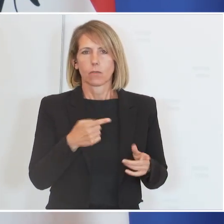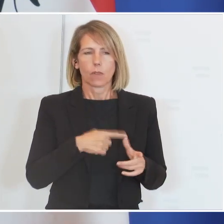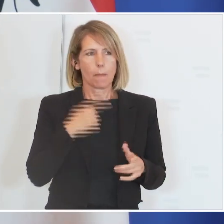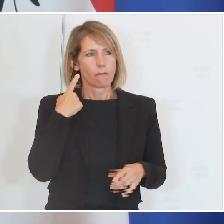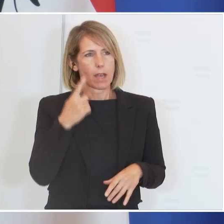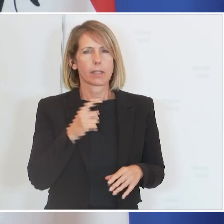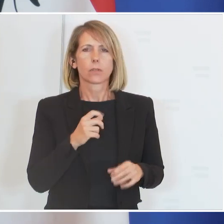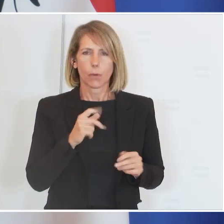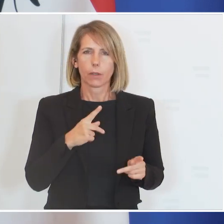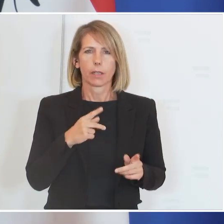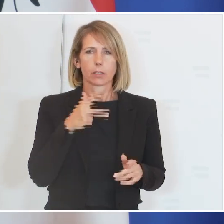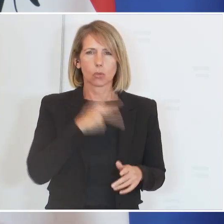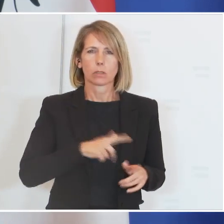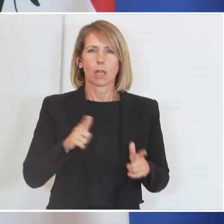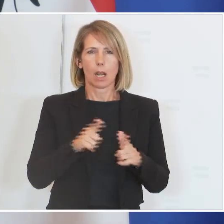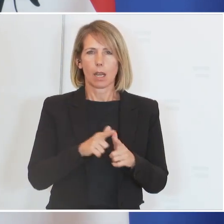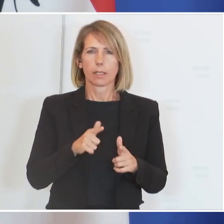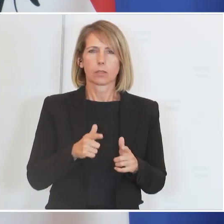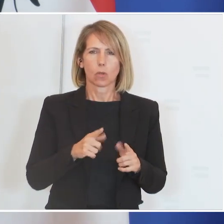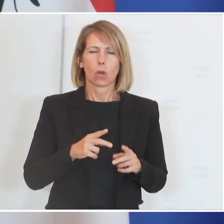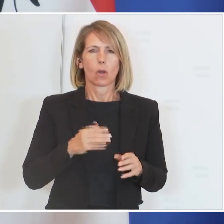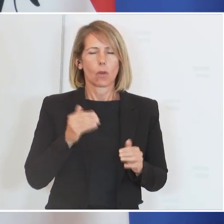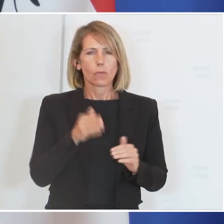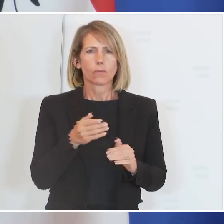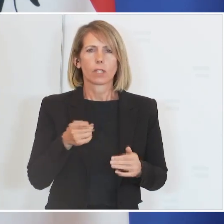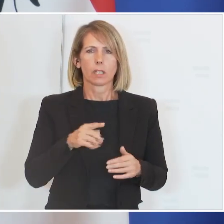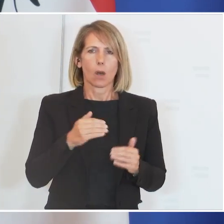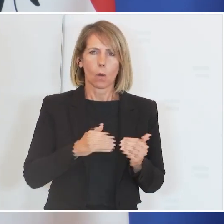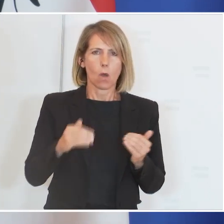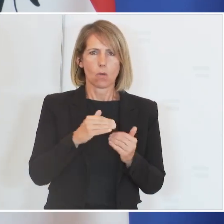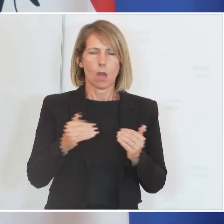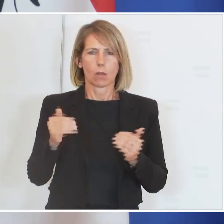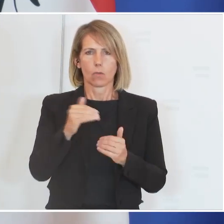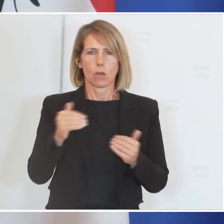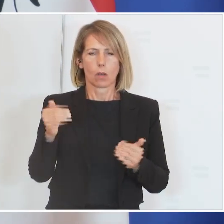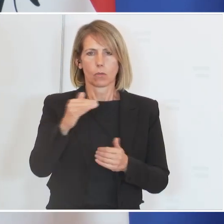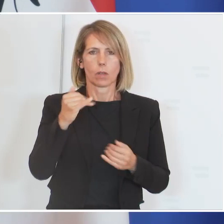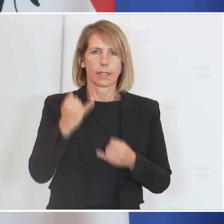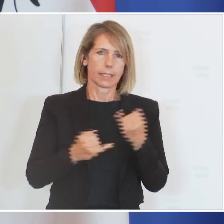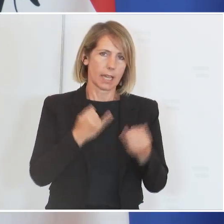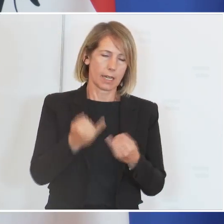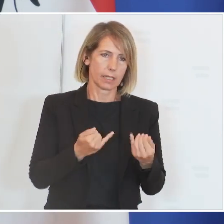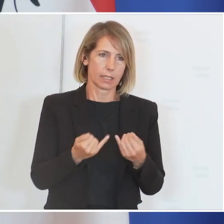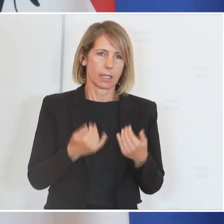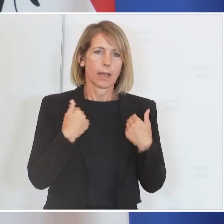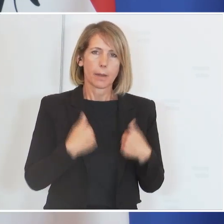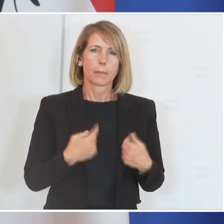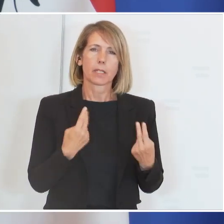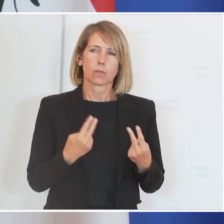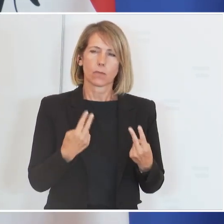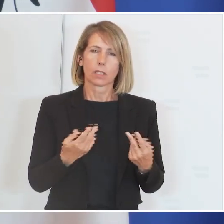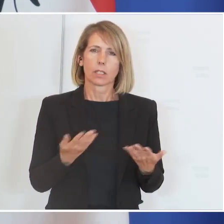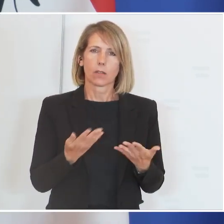mitwachsen. Und es ist auch mir wichtig, auch hier das Signal zu senden, nicht nur das Geld, sondern